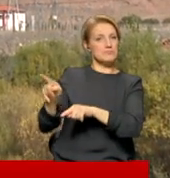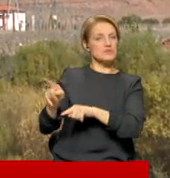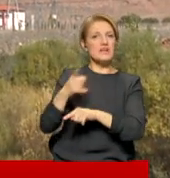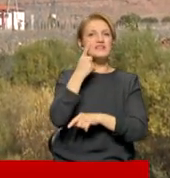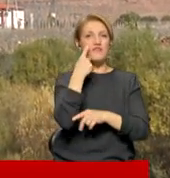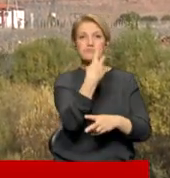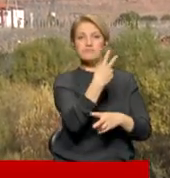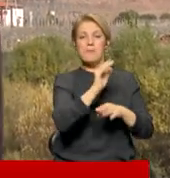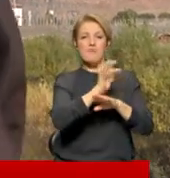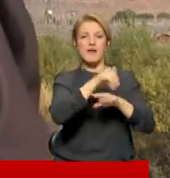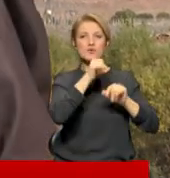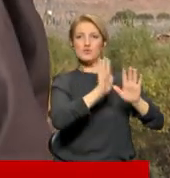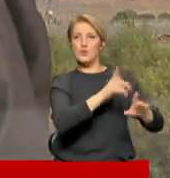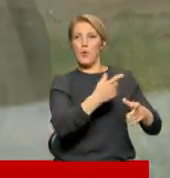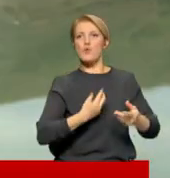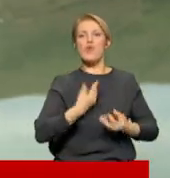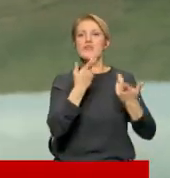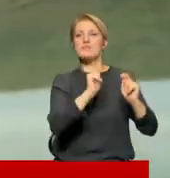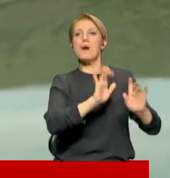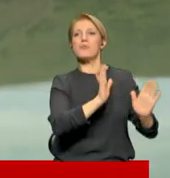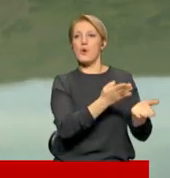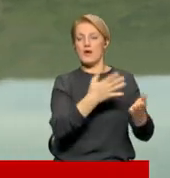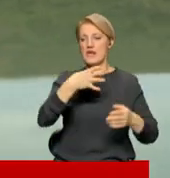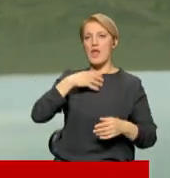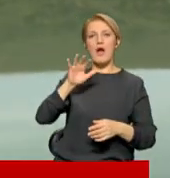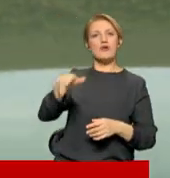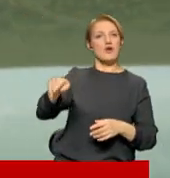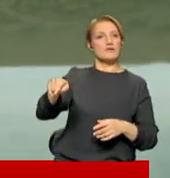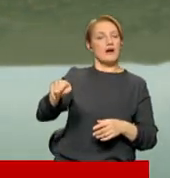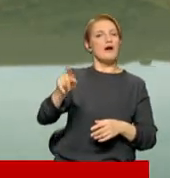Barajı duruyor üretim yapamıyor kendileri aşağıda üretim yapabiliyor